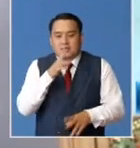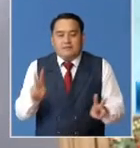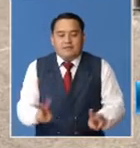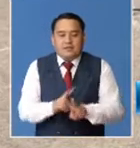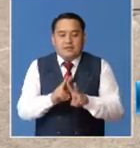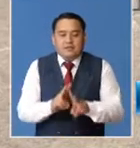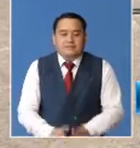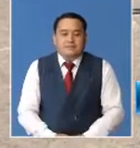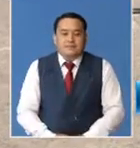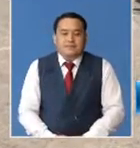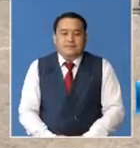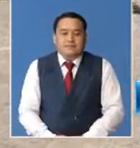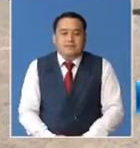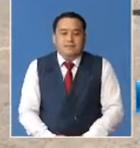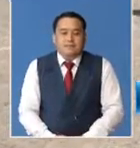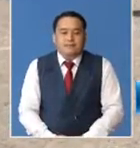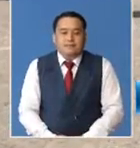Астаны.